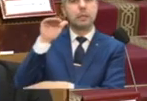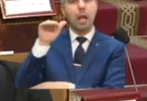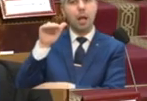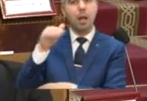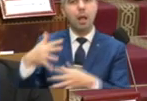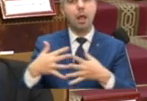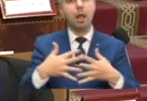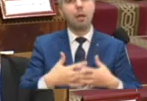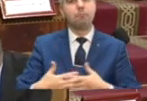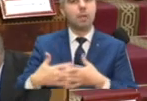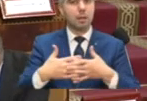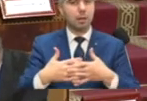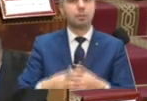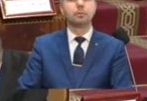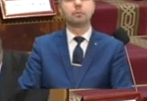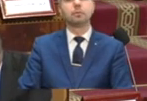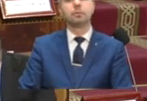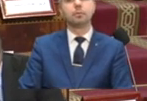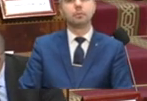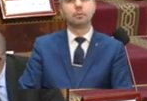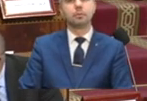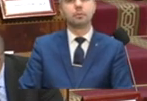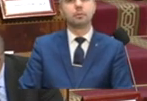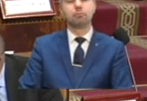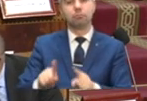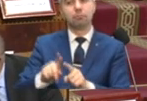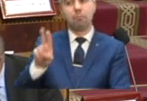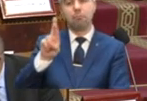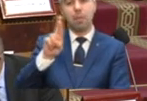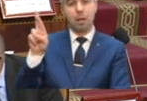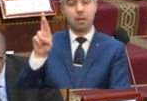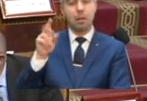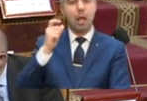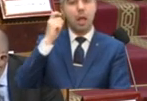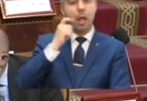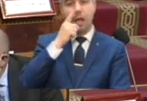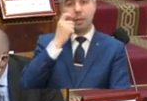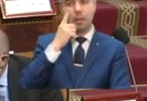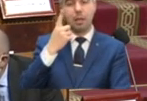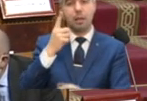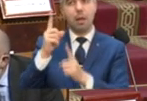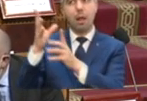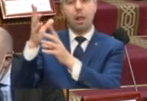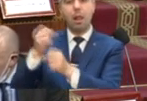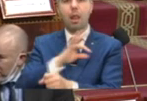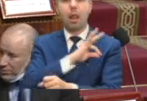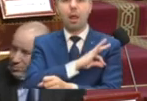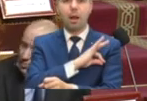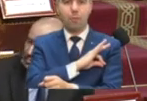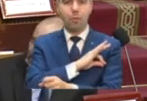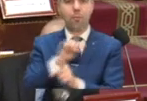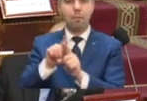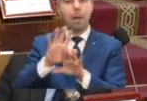المتحدة. يمكننا نقولوا أن جلالة الملك الحسن الثاني رحمه الله دار المسيرة